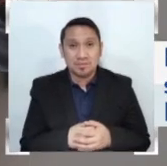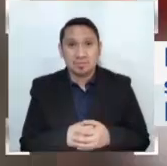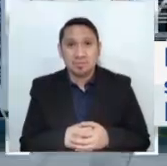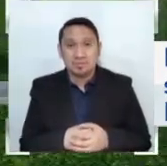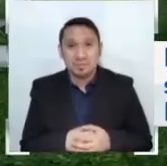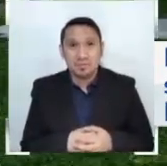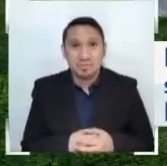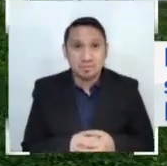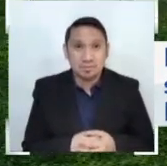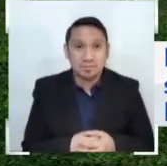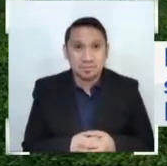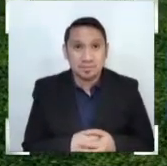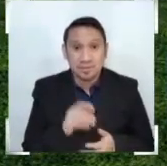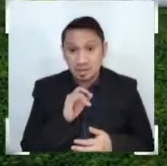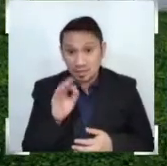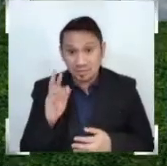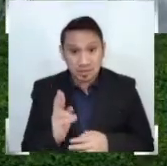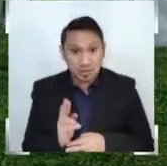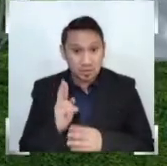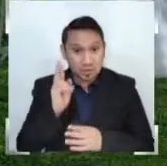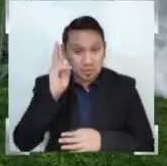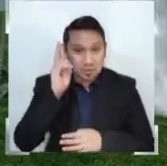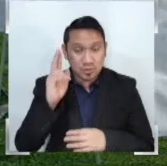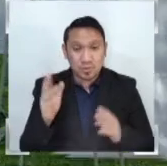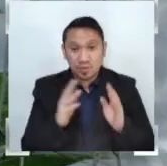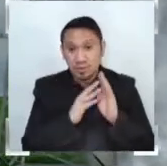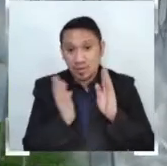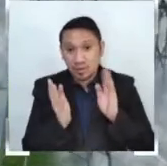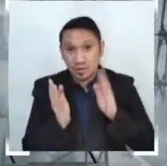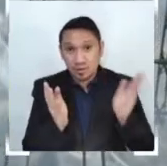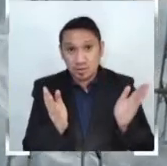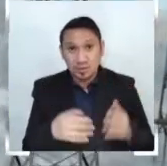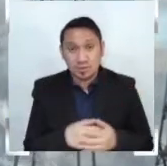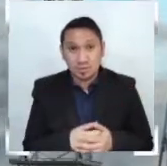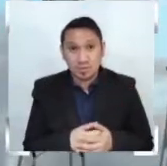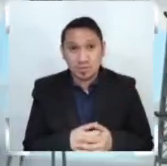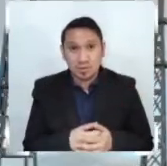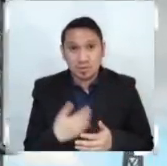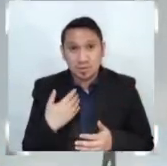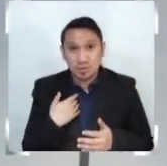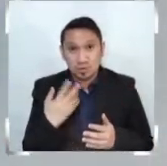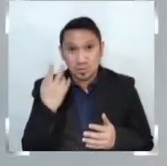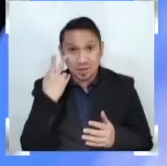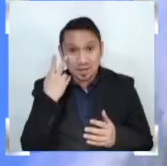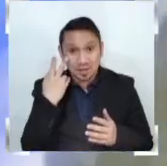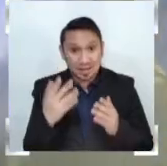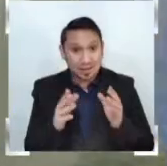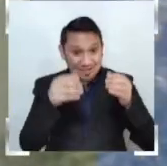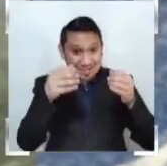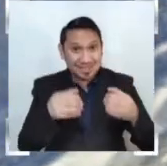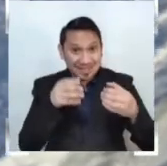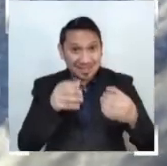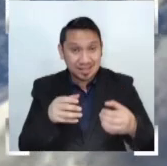space. Kapag na-launch ang rocket, unang hihiwalay sa rocket body ang 4 na mga booster rocket sa gilid. Kasunod nito,